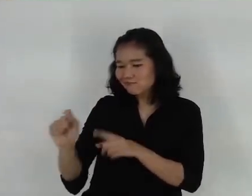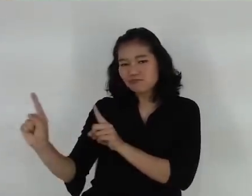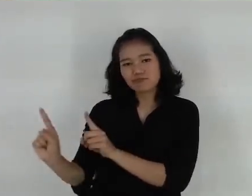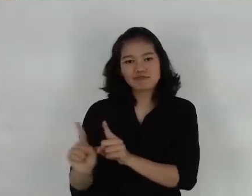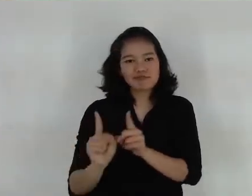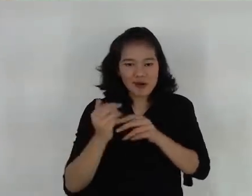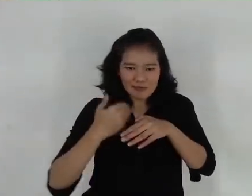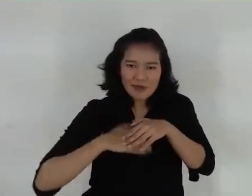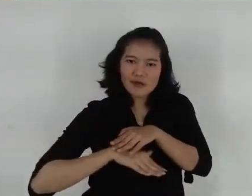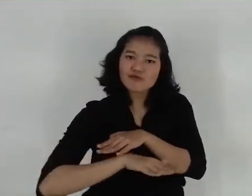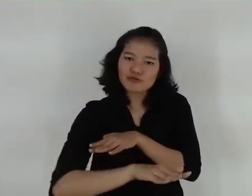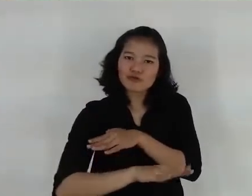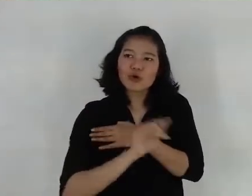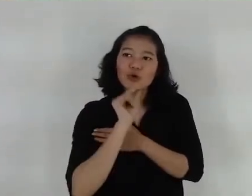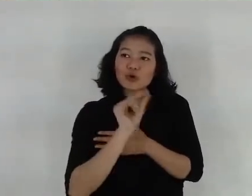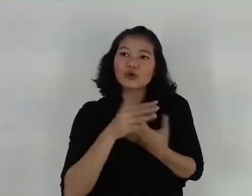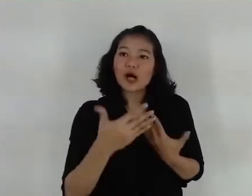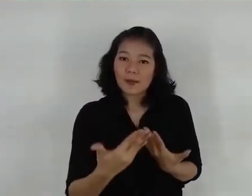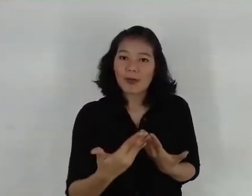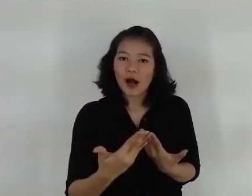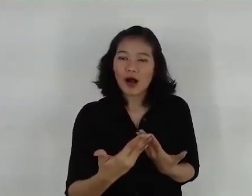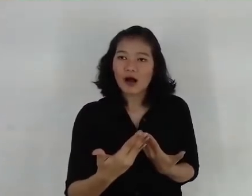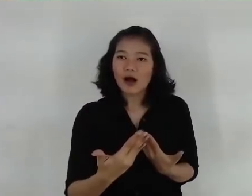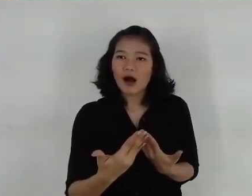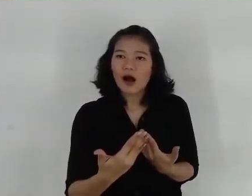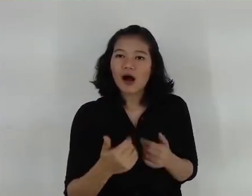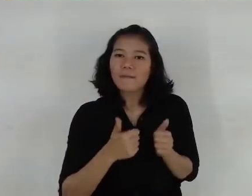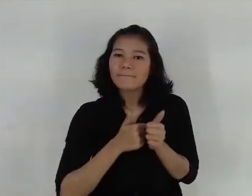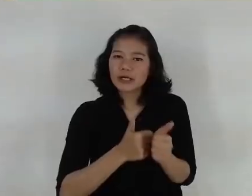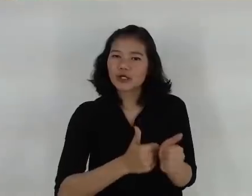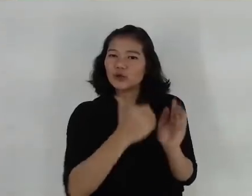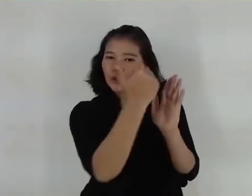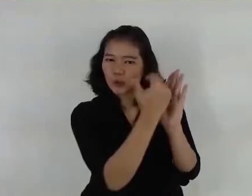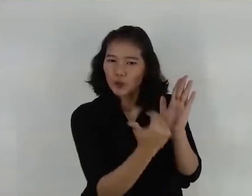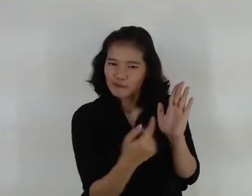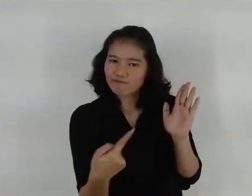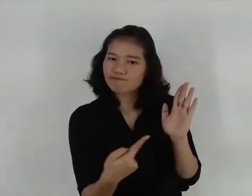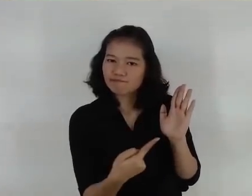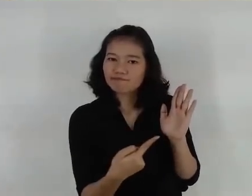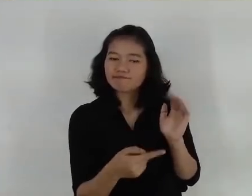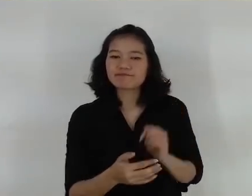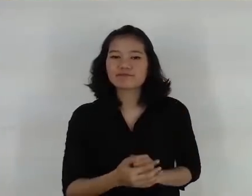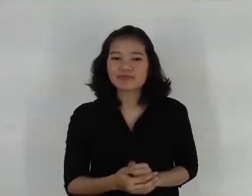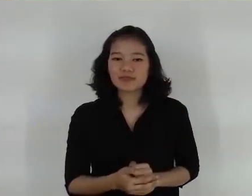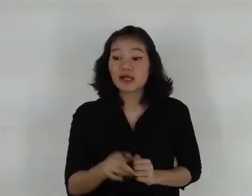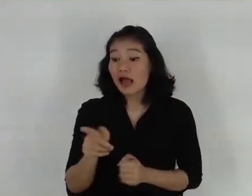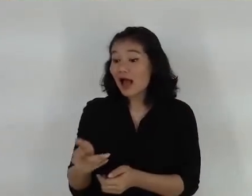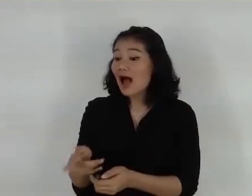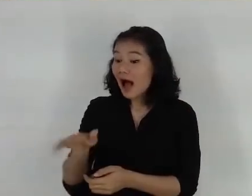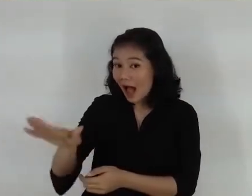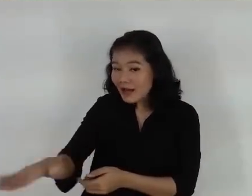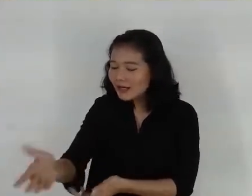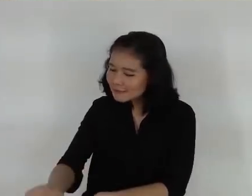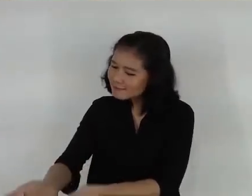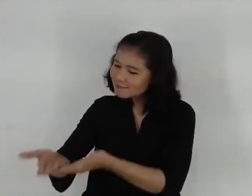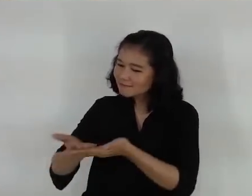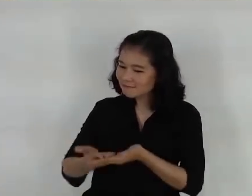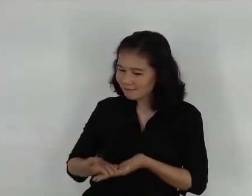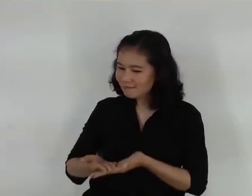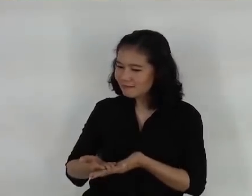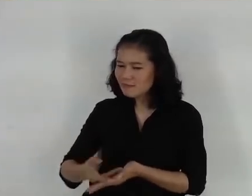melakukan kepadanya apa yang ditentukan hukum Taurat ia menyambut anak itu dan